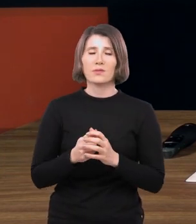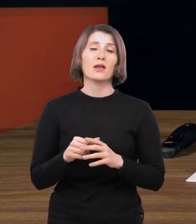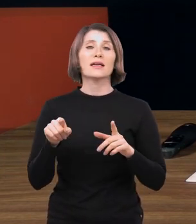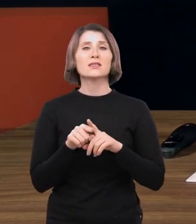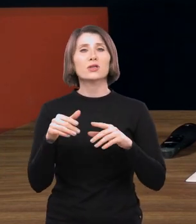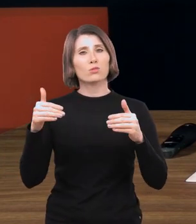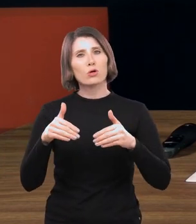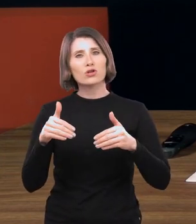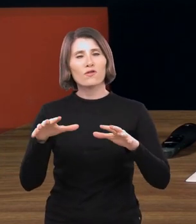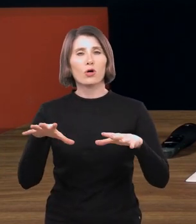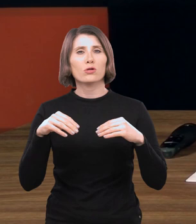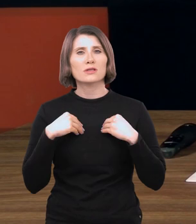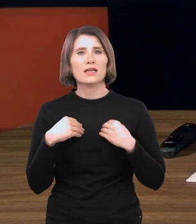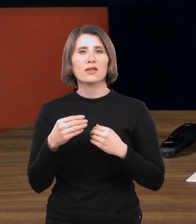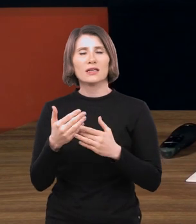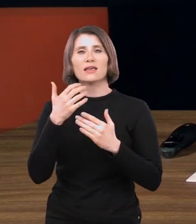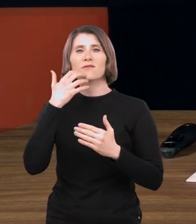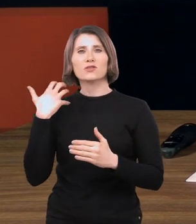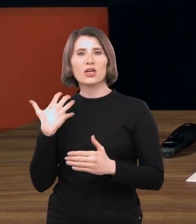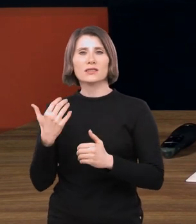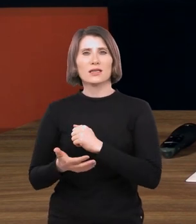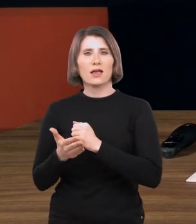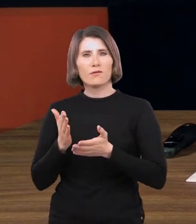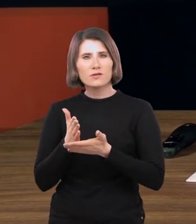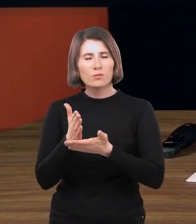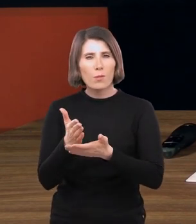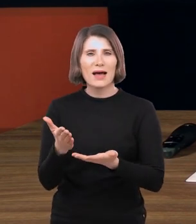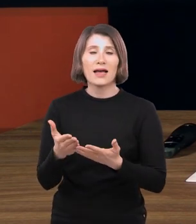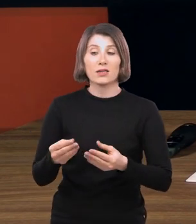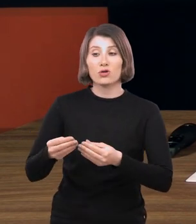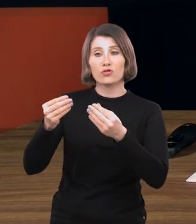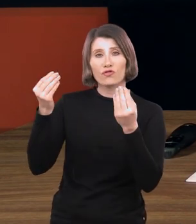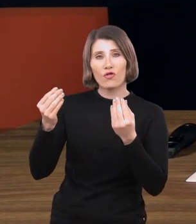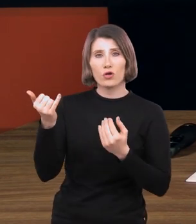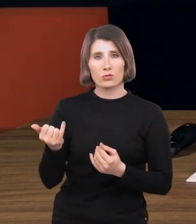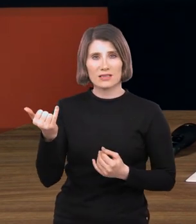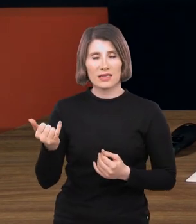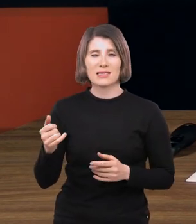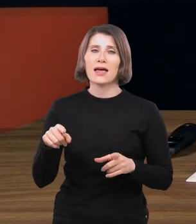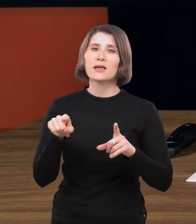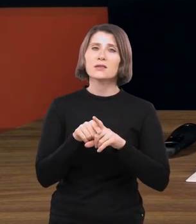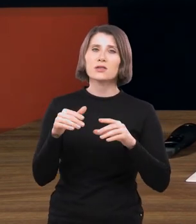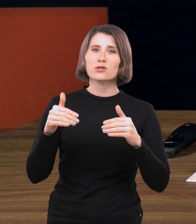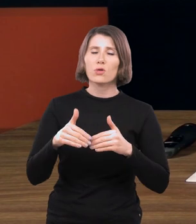z wczesnego wspomagania rozwoju dziecka. Są możliwości korzystania ze specjalnych placówek